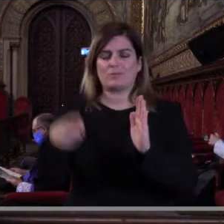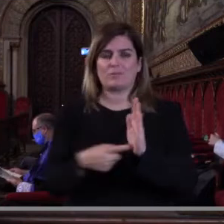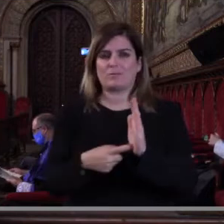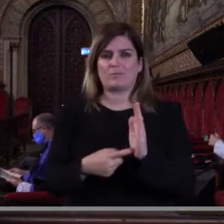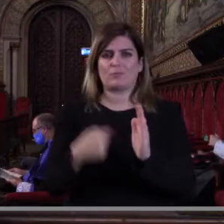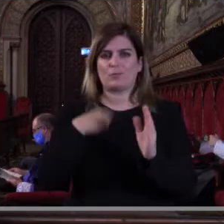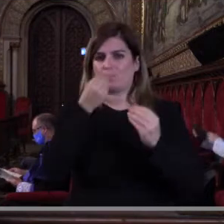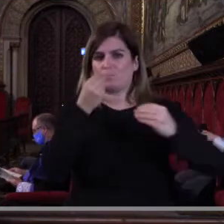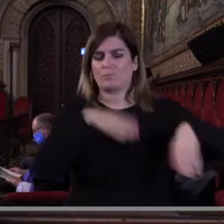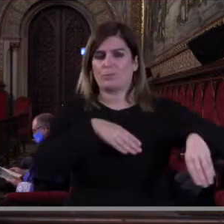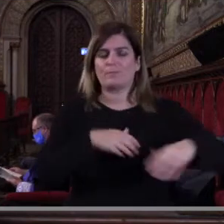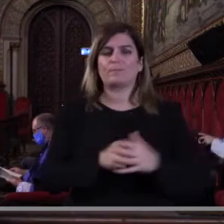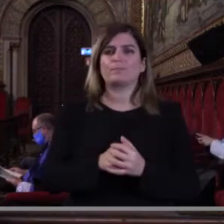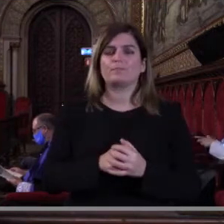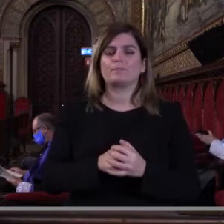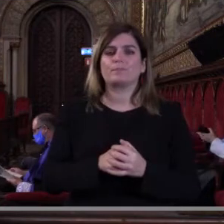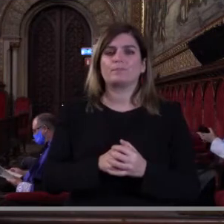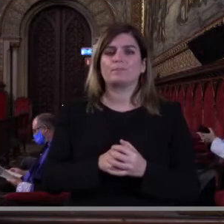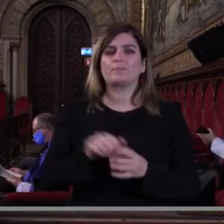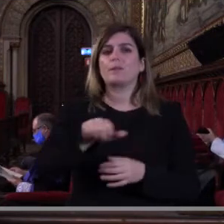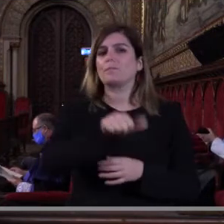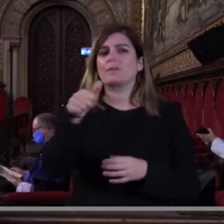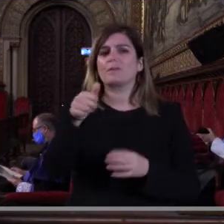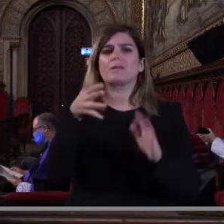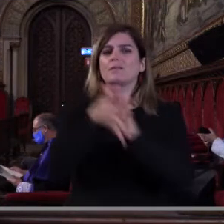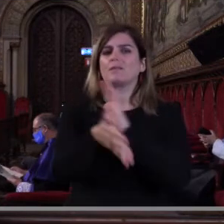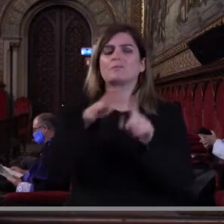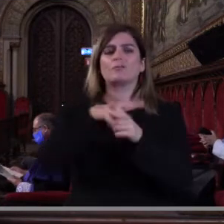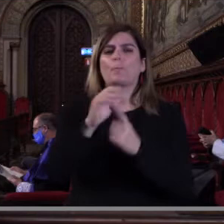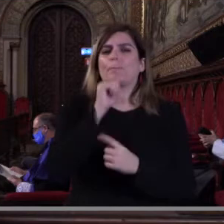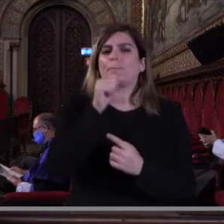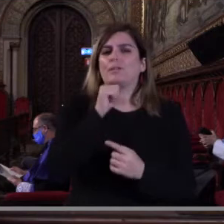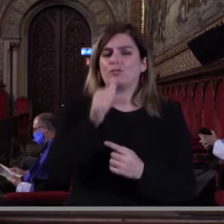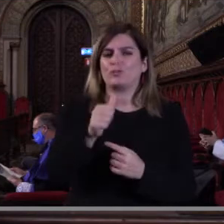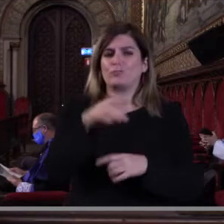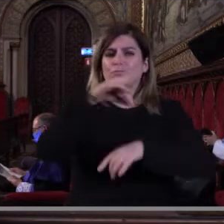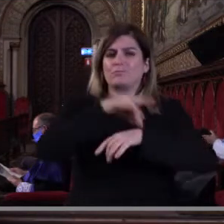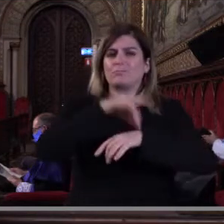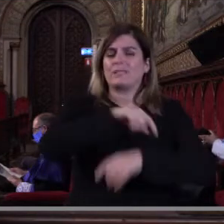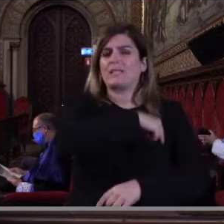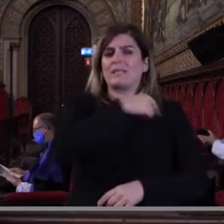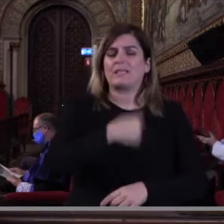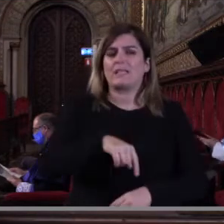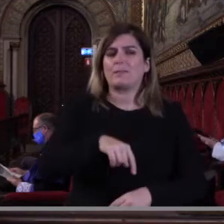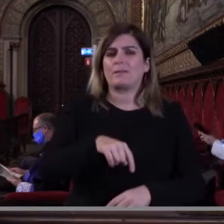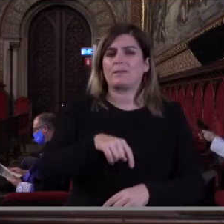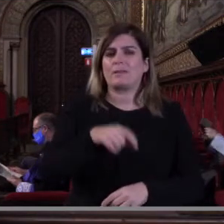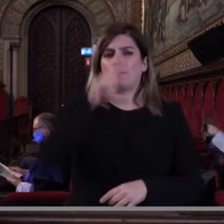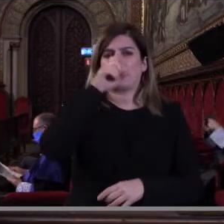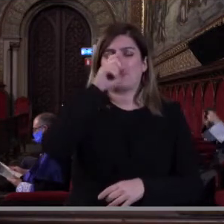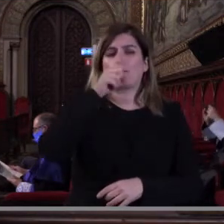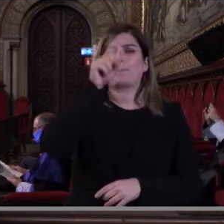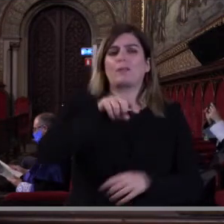Barcelona. Començarem pel pitjor escenari, la pandèmia de grip espanyola de